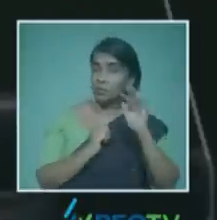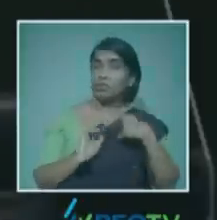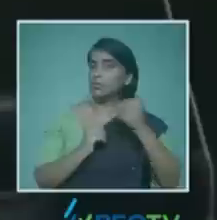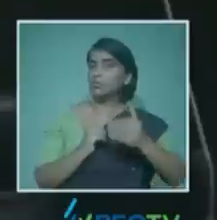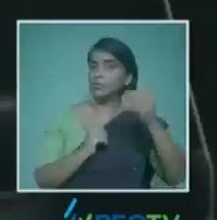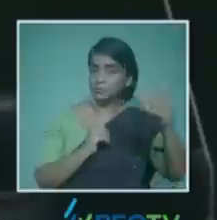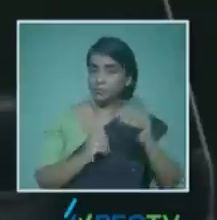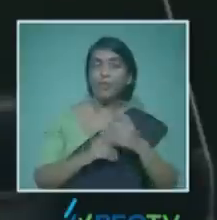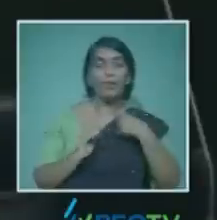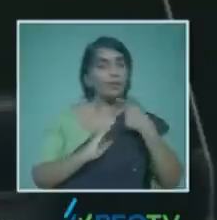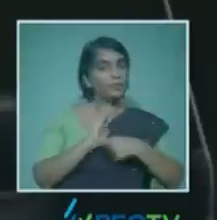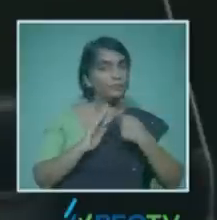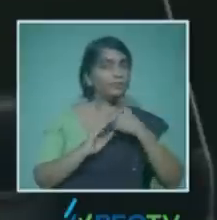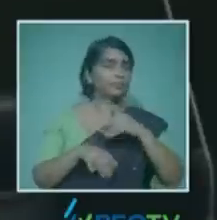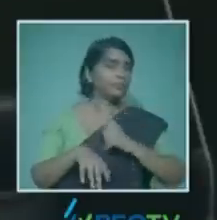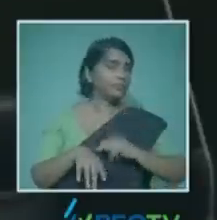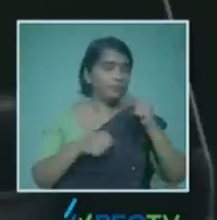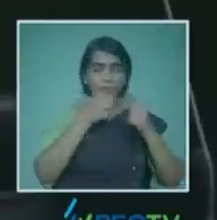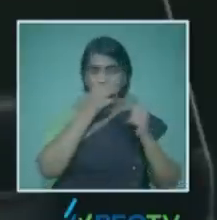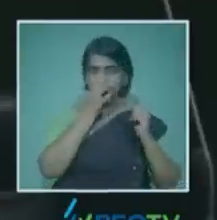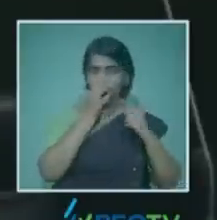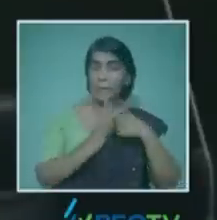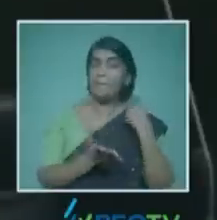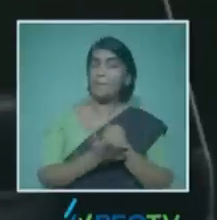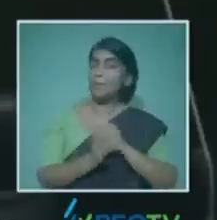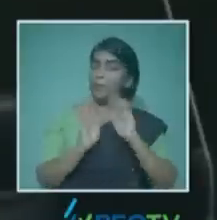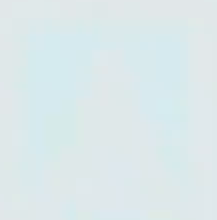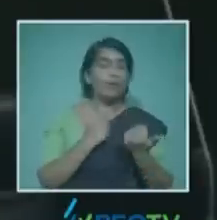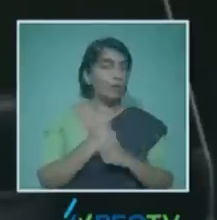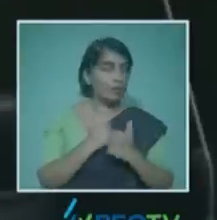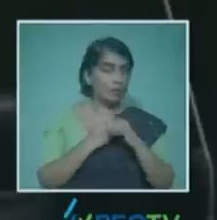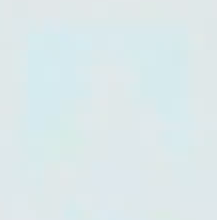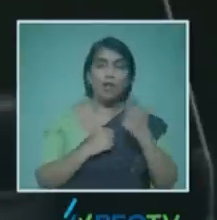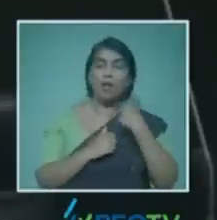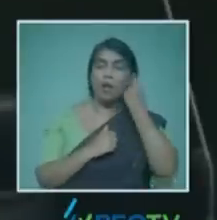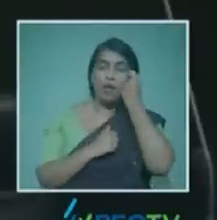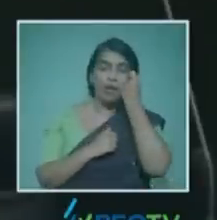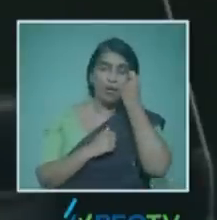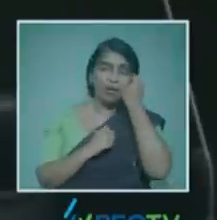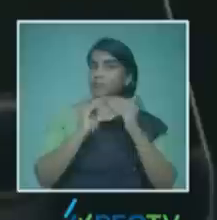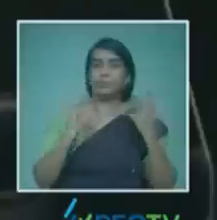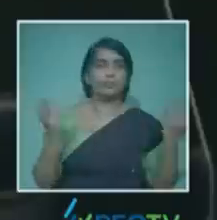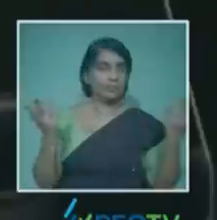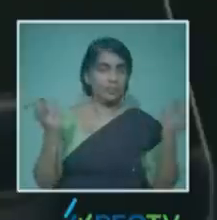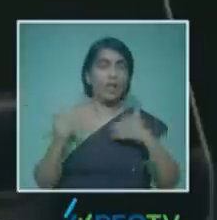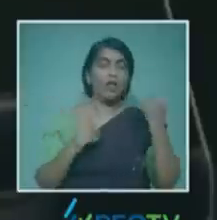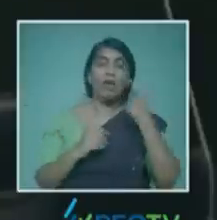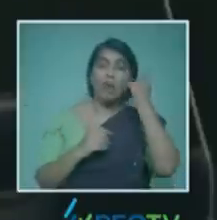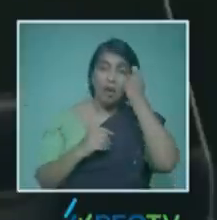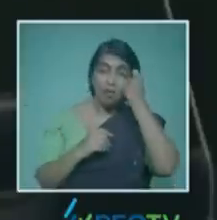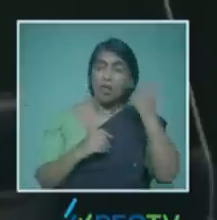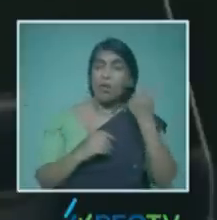ඉදිරියට ගිහිලා තියෙන්නේ. අපේ රටේ තියෙන අවාසනාව අපේ රටේ බැංකු පද්ධතියම අදලා තියෙන්නේ නව අදහස් උත්පද්දවන්න නෙවෙයි. නව අදහසක්